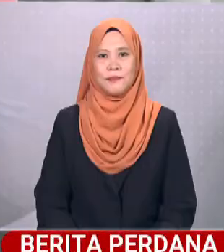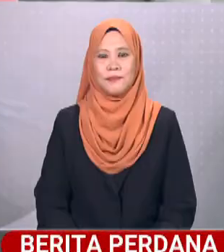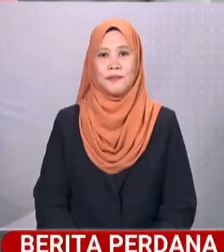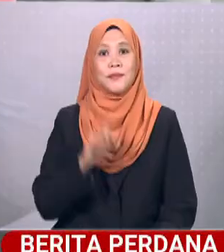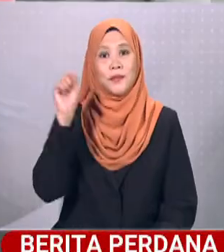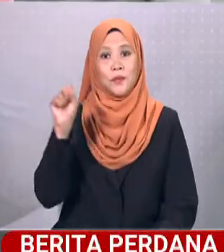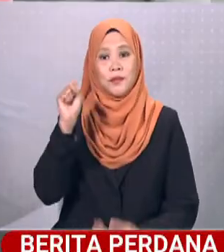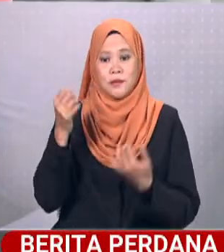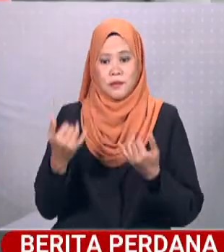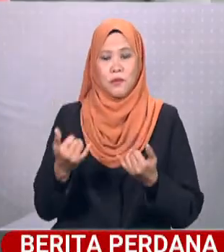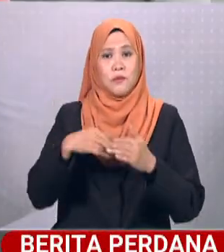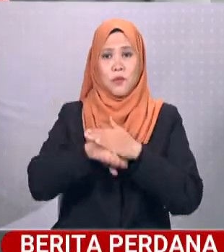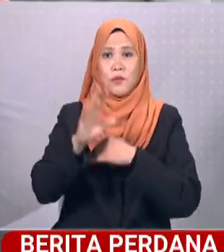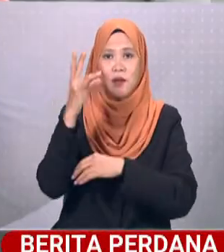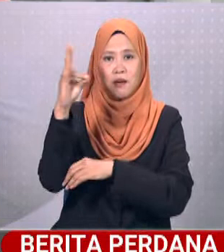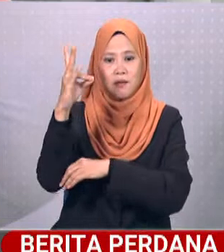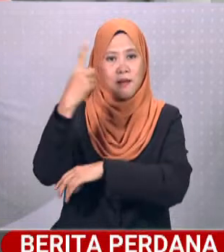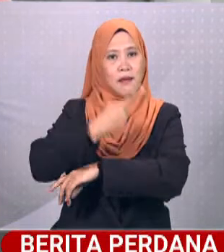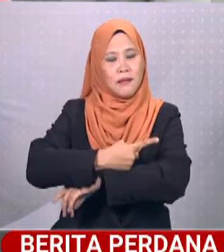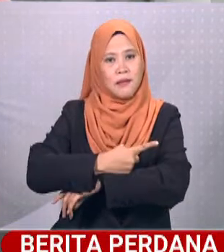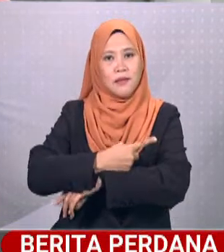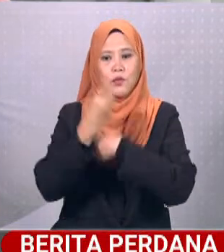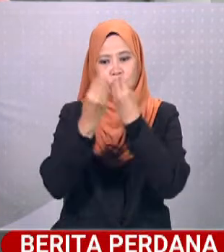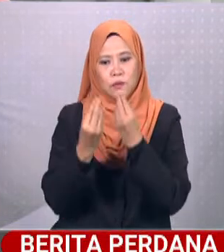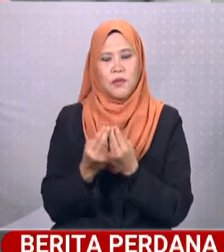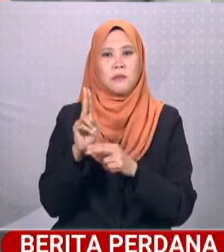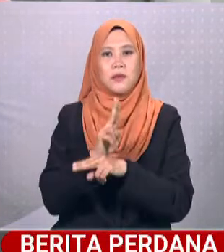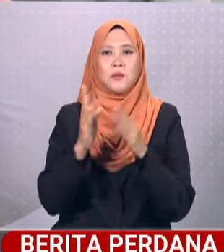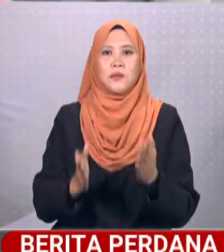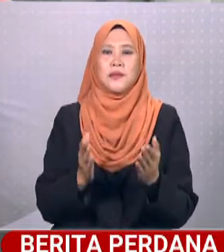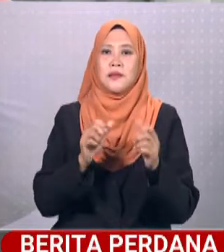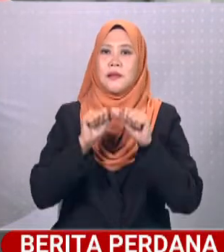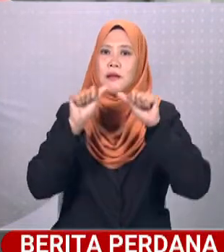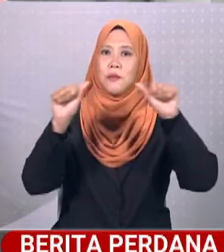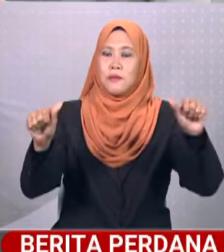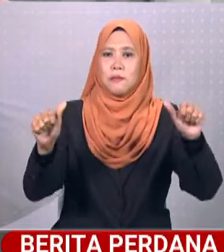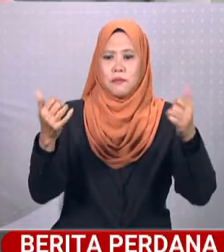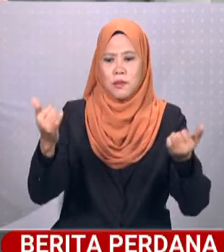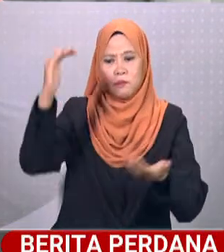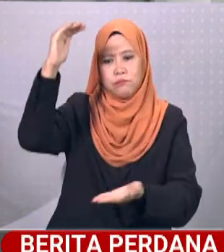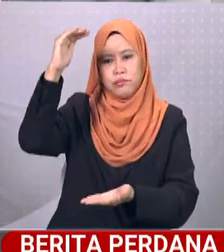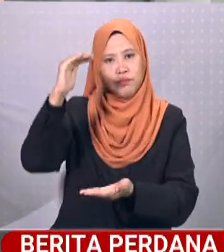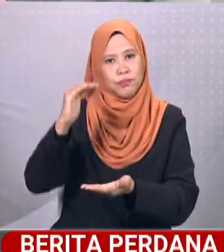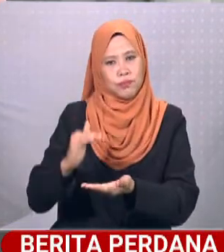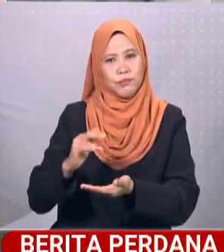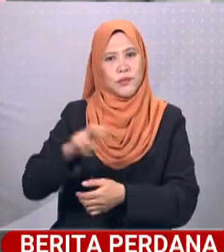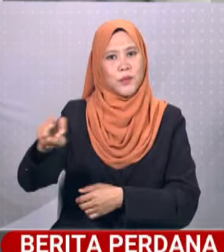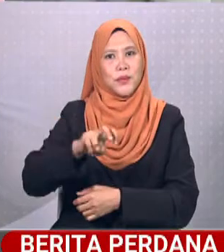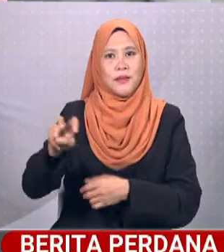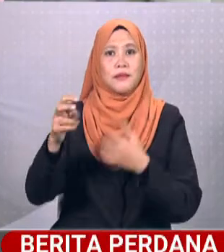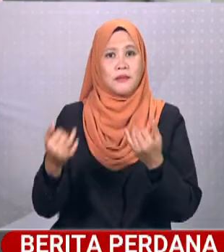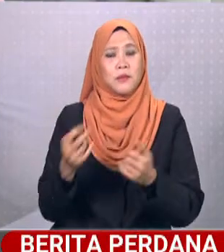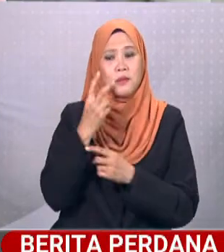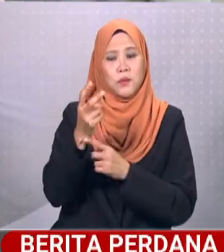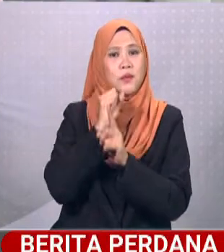Baik, saudara, memasuki hari ke-17 PKP, jumlah pengguna perkhidmatan awam menyaksikan penurunan ketara. Ya, situasi itu dapat